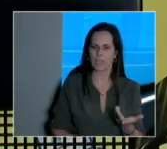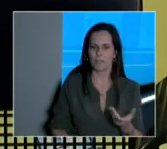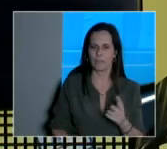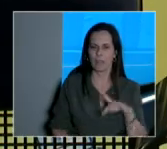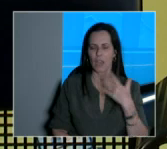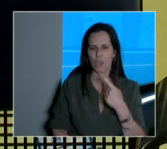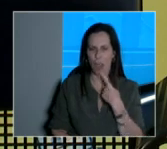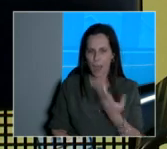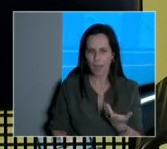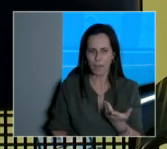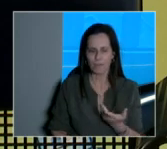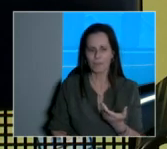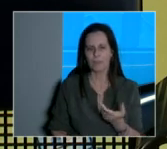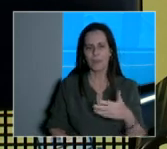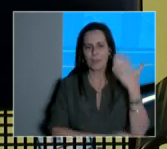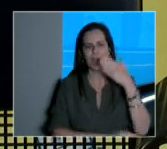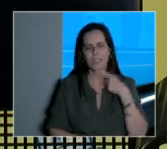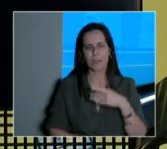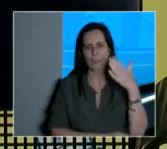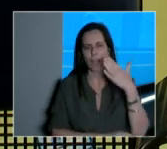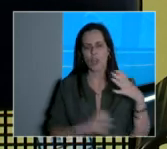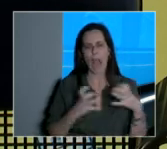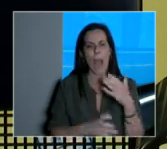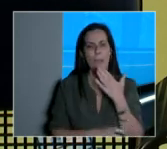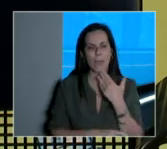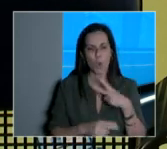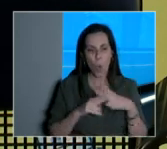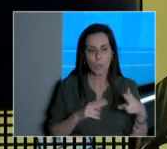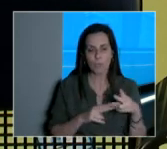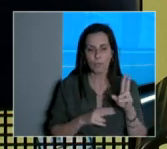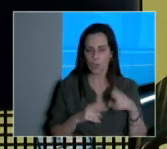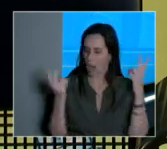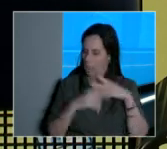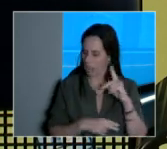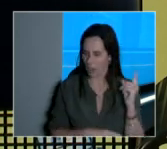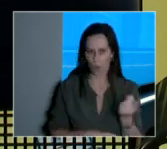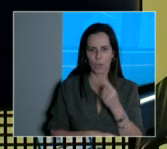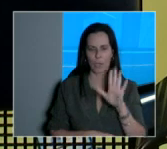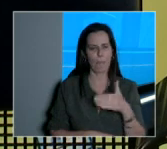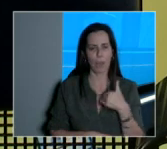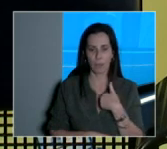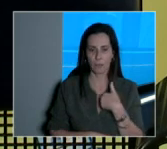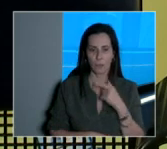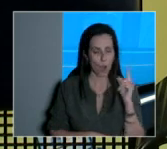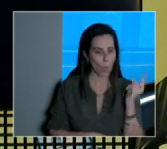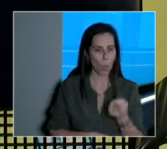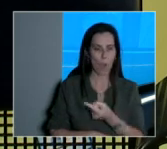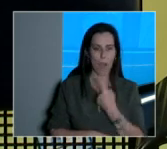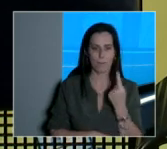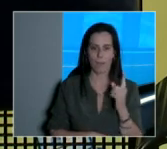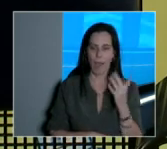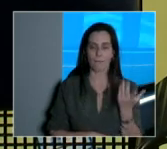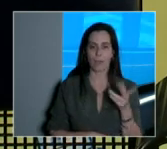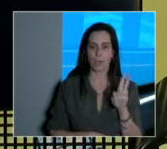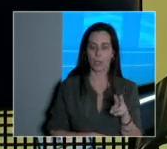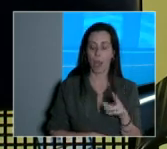אחרי שאמרת שמדינת ישראל היא מדינת הלאום של העם היהודי, ועל זה יש קונצנזוס מלא, כולל שלי, כולל של כולם, אבל